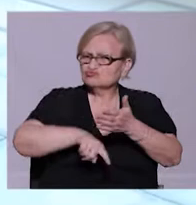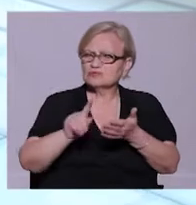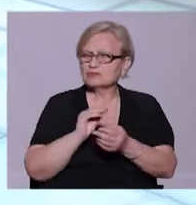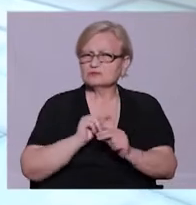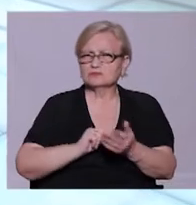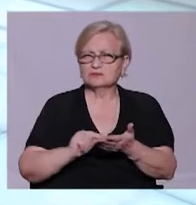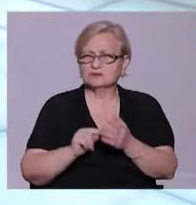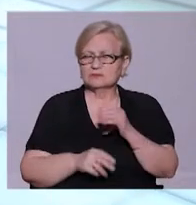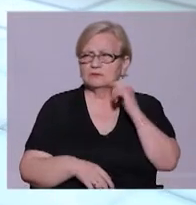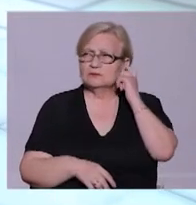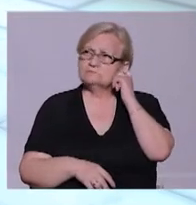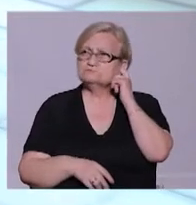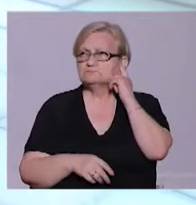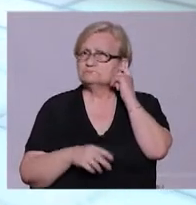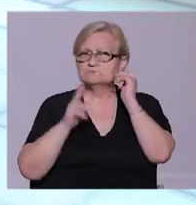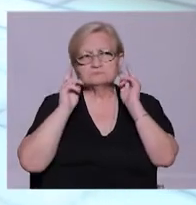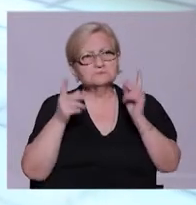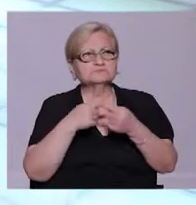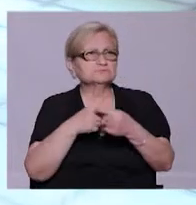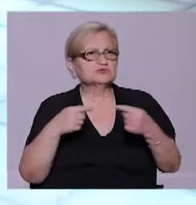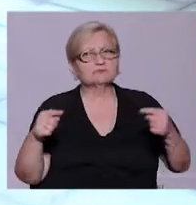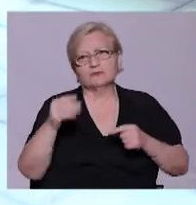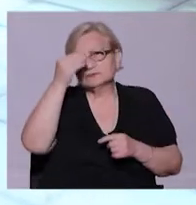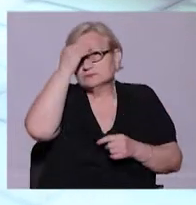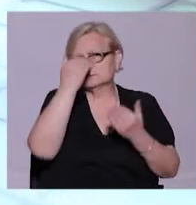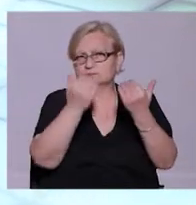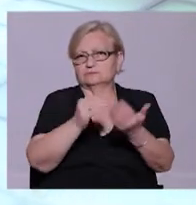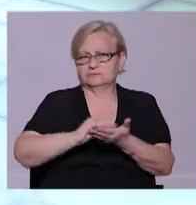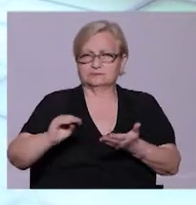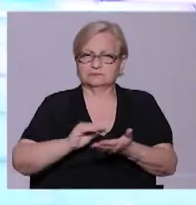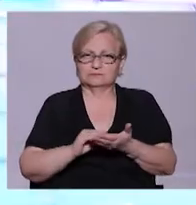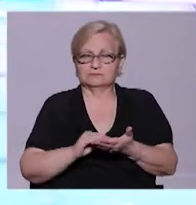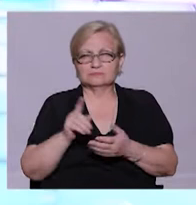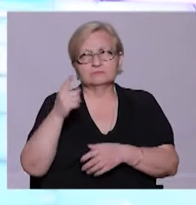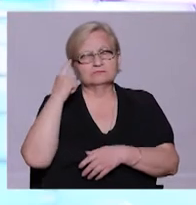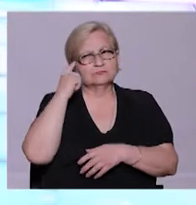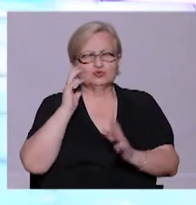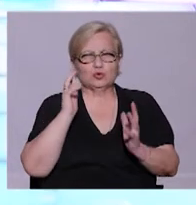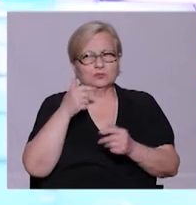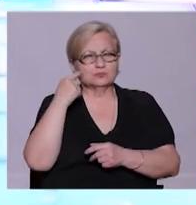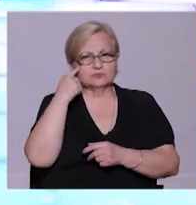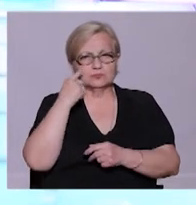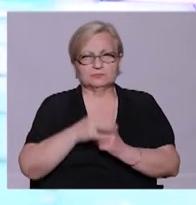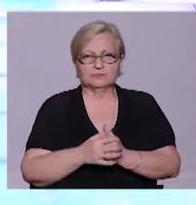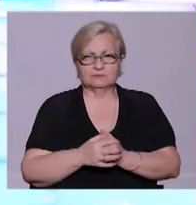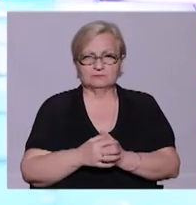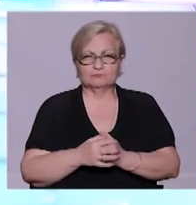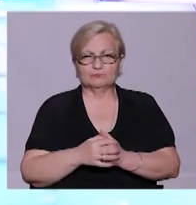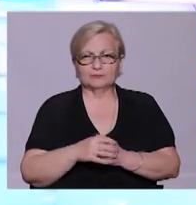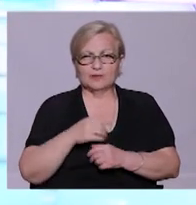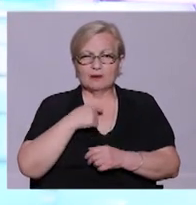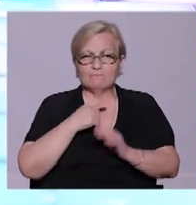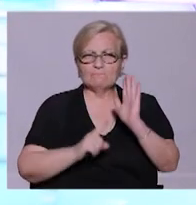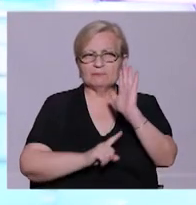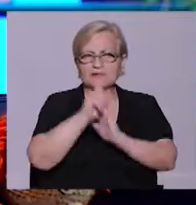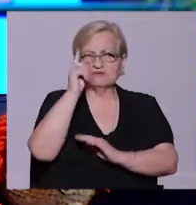რა ვიცი პეპი, ზოგი რას წერს, ზოგი რას? სერიოზულად მიუგო ტომი. მე მაგალითად